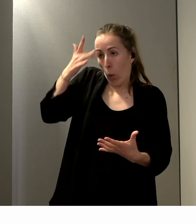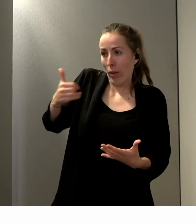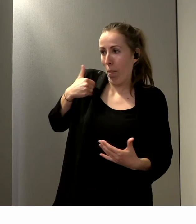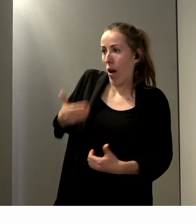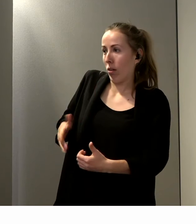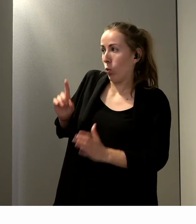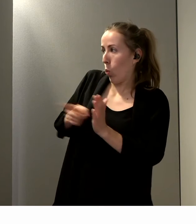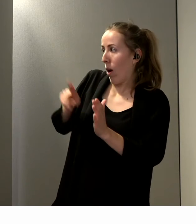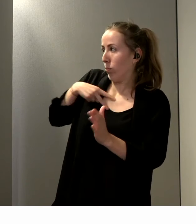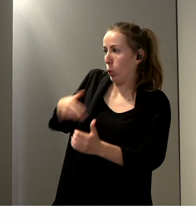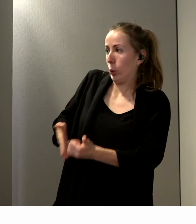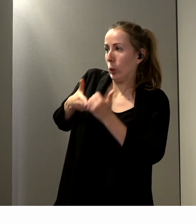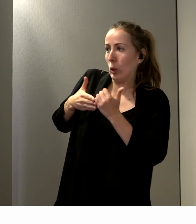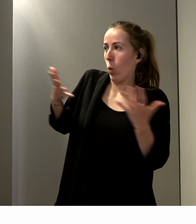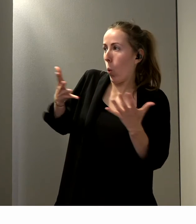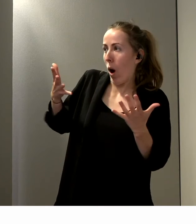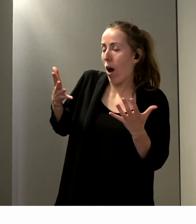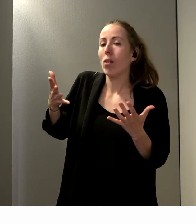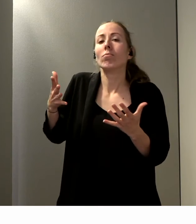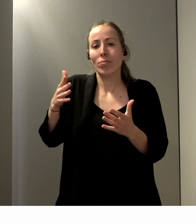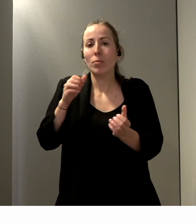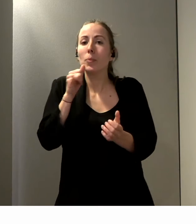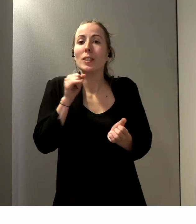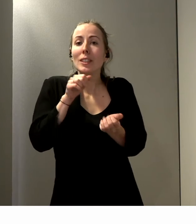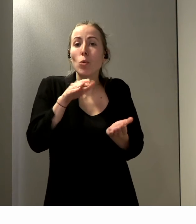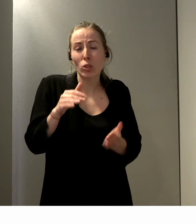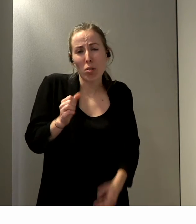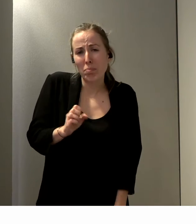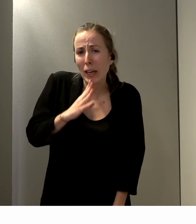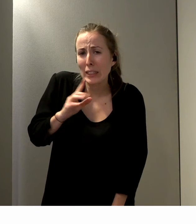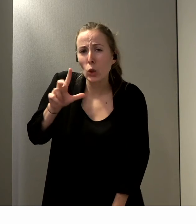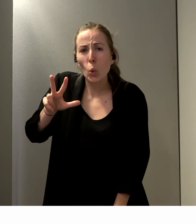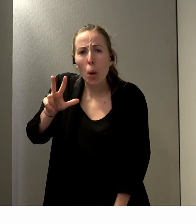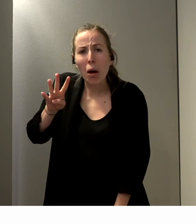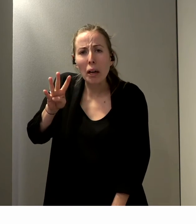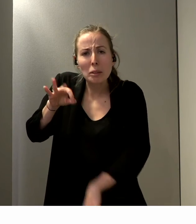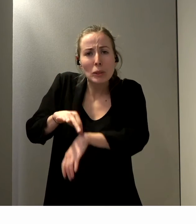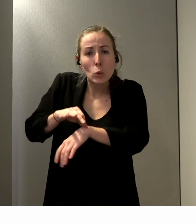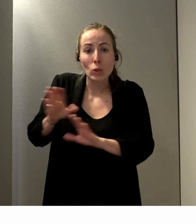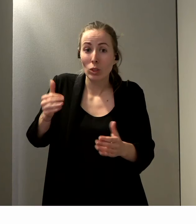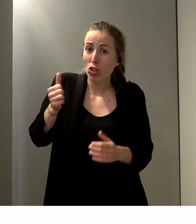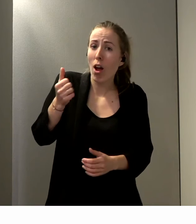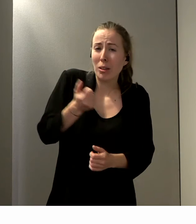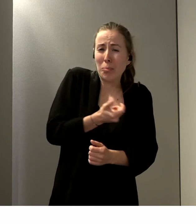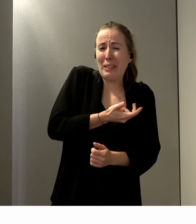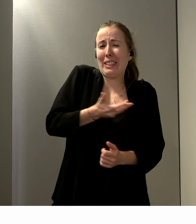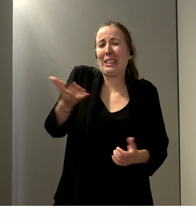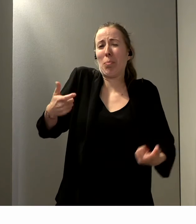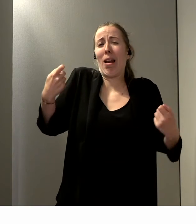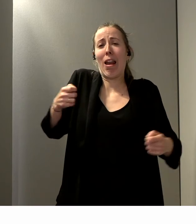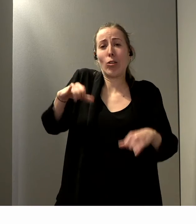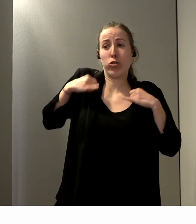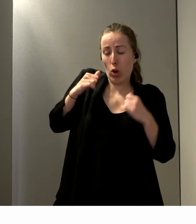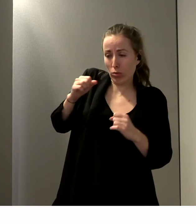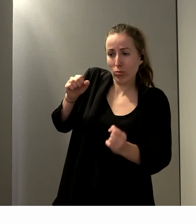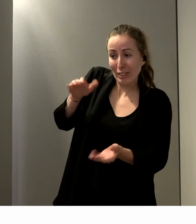connaître finalement ses droits. Et donc, c'est un petit simulateur très pratique, ça se fait en 3 ou 4 minutes. Il y a déjà près d'1 million de jeunes qui sont passés par là, et c'est très important l'accès aux